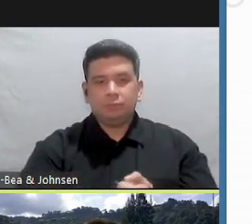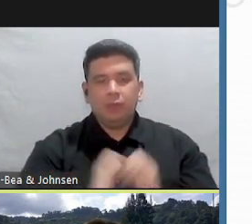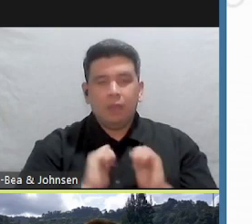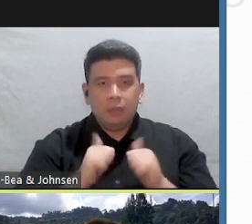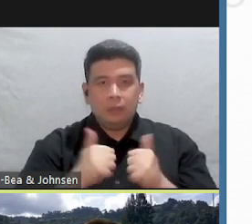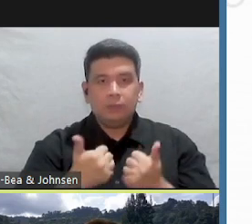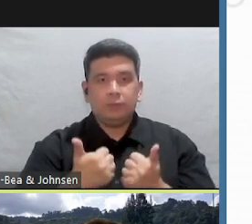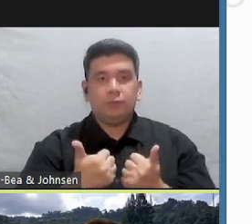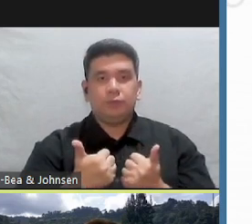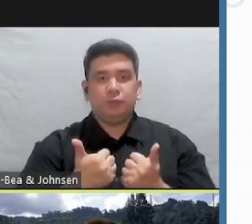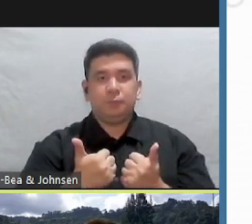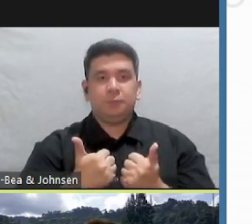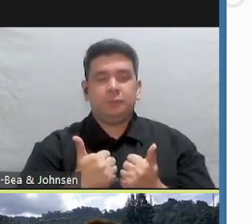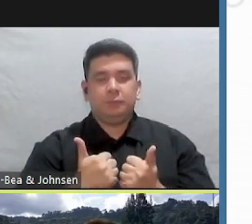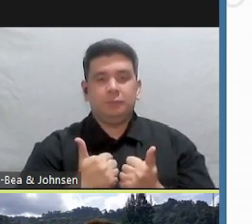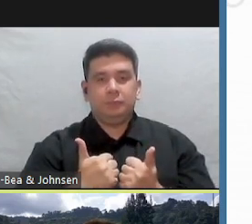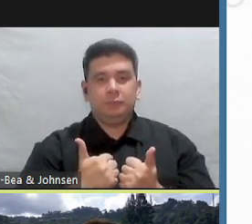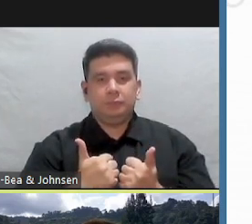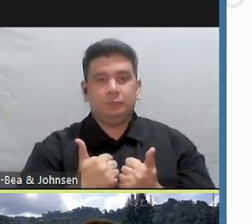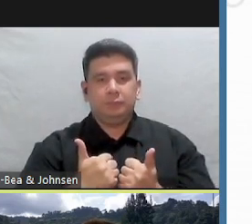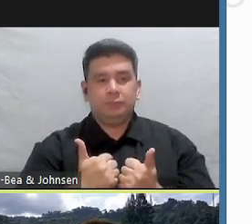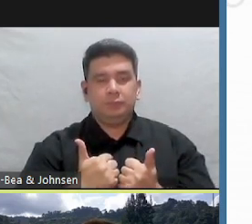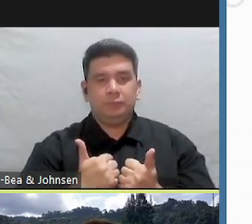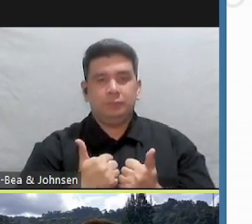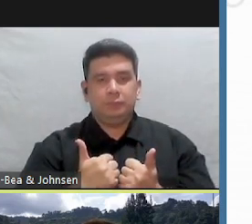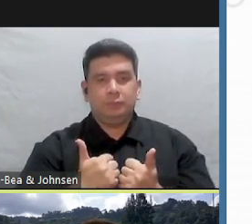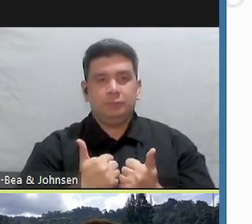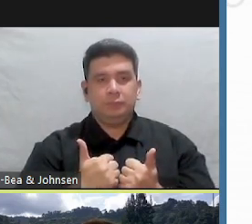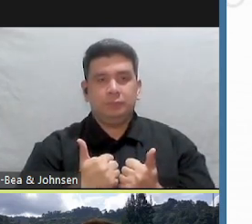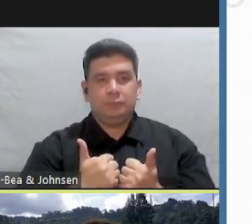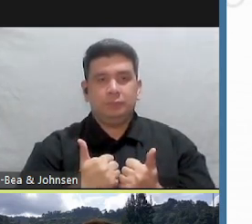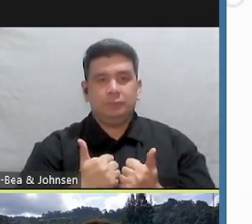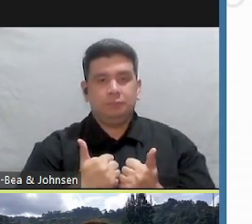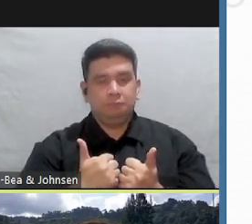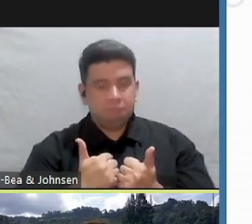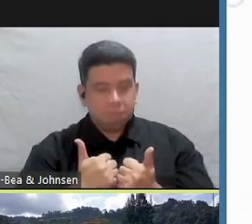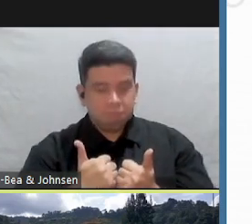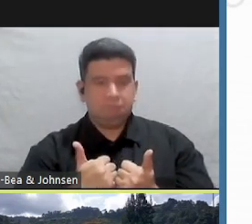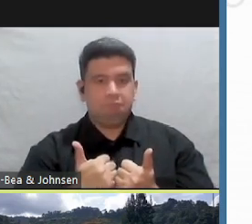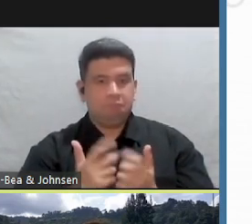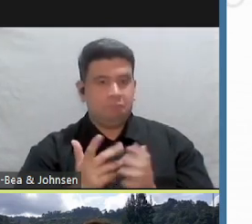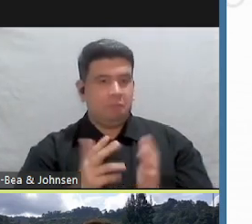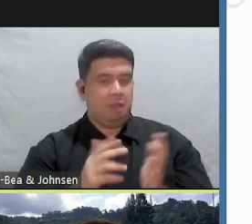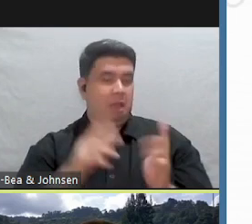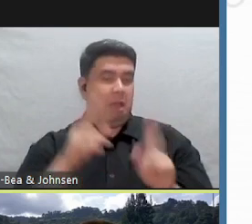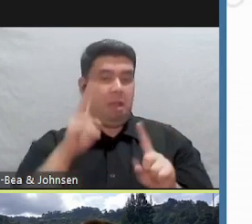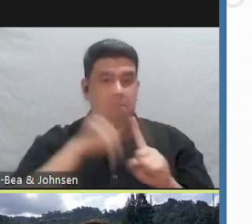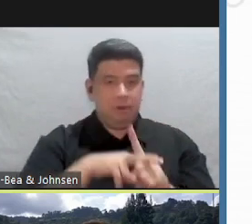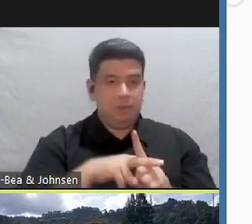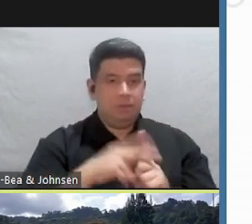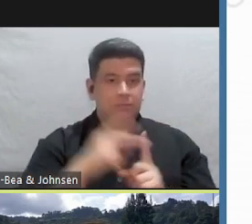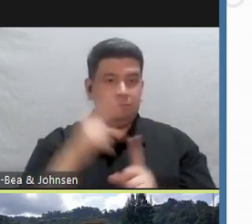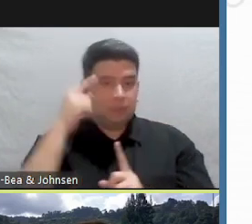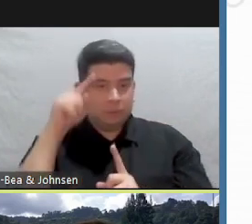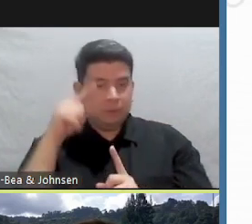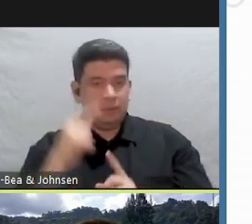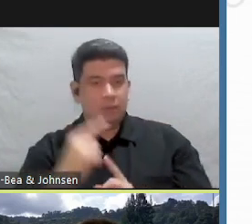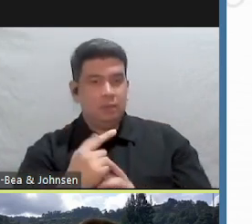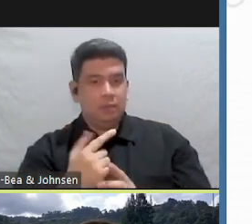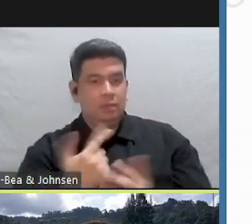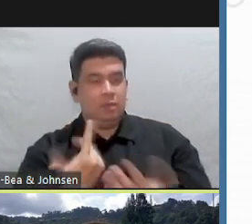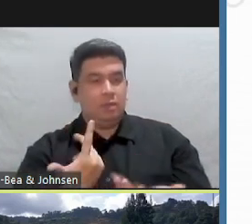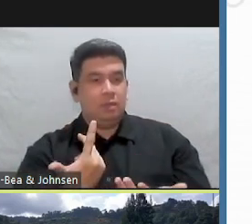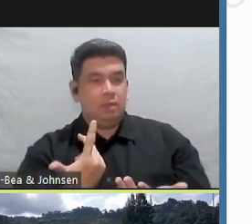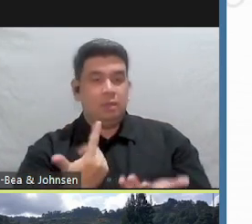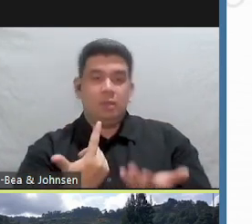kaya dahil sa DepEd order, ang mga teacher na nag-a-apply ng kindergarten grade 1 ay dapat alam nila yung wika sa